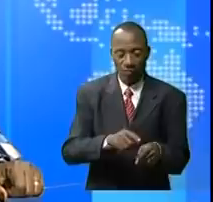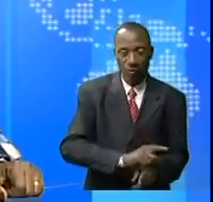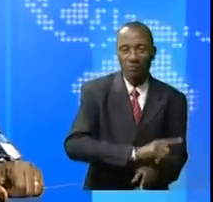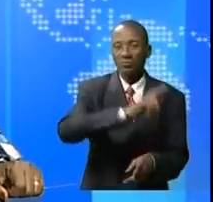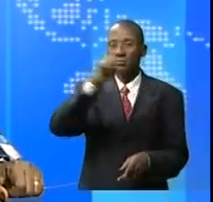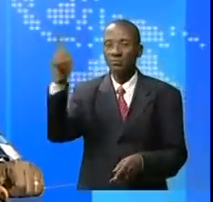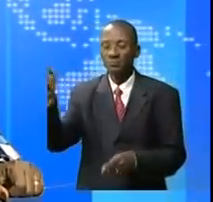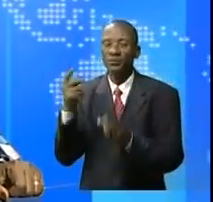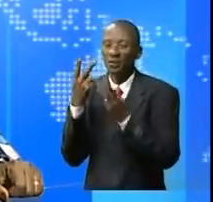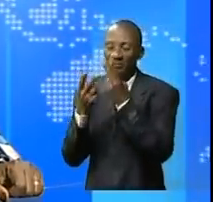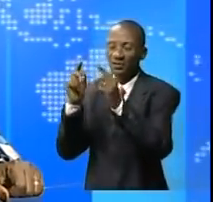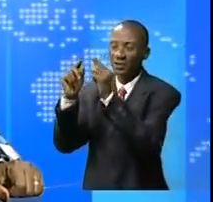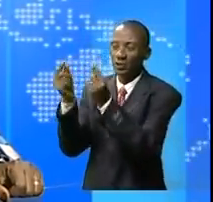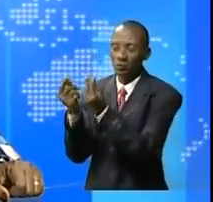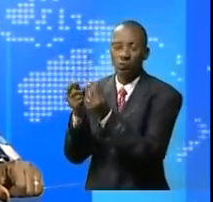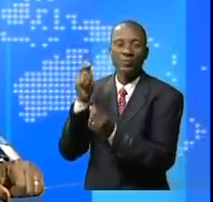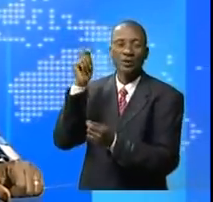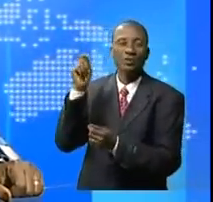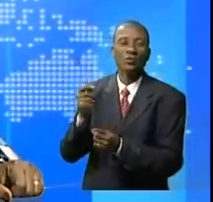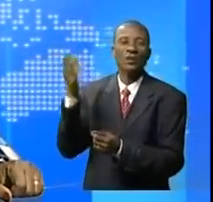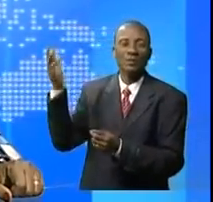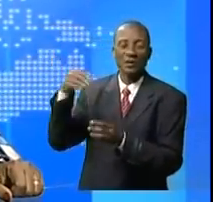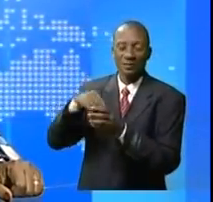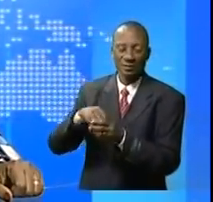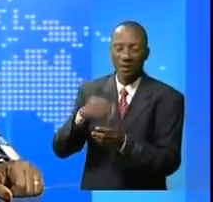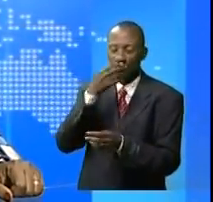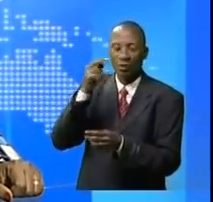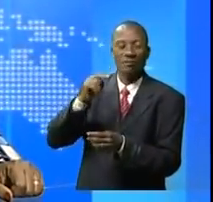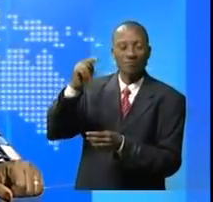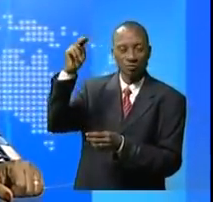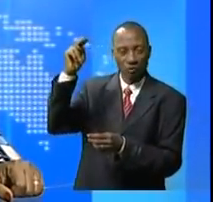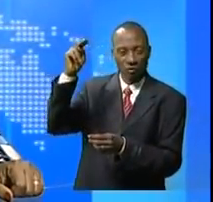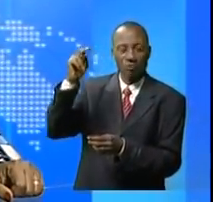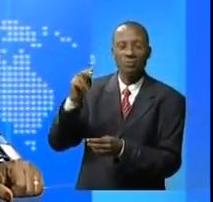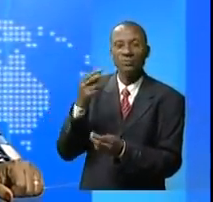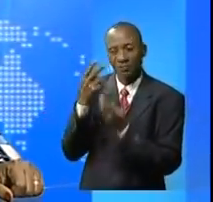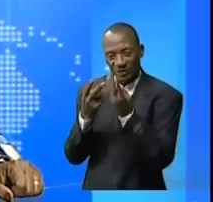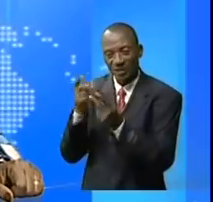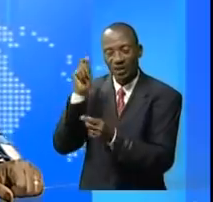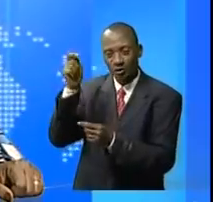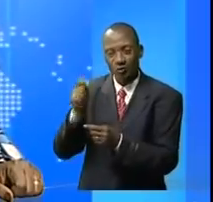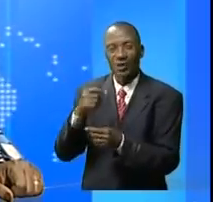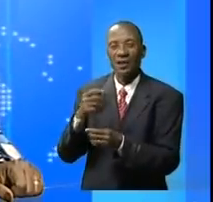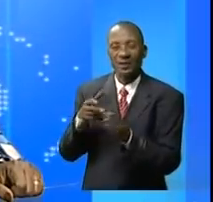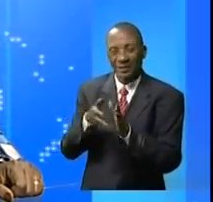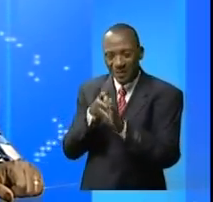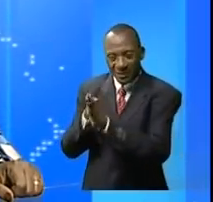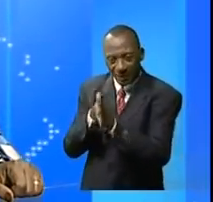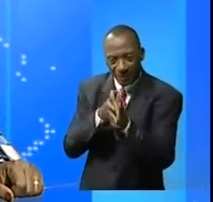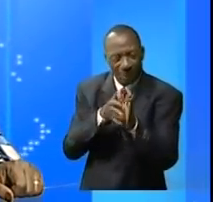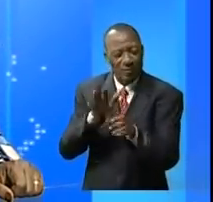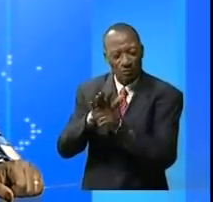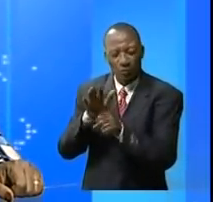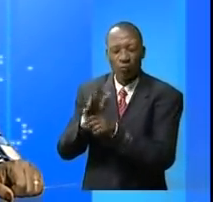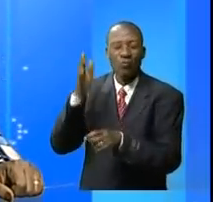Jean-Claude Yave. C'est à Kididiwe, dans le Nord Kivu, qui s'est rendu dans ce centre qui sera érigé le prochain site où l'on